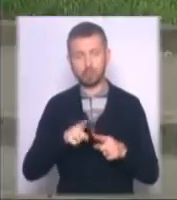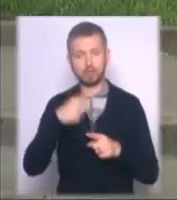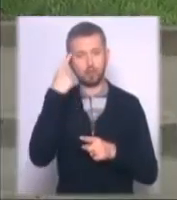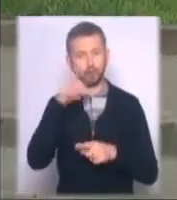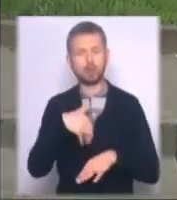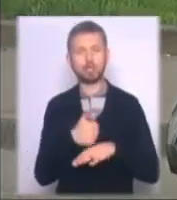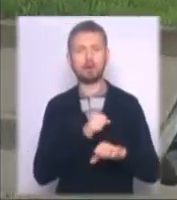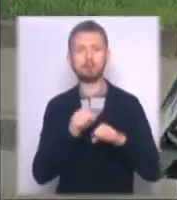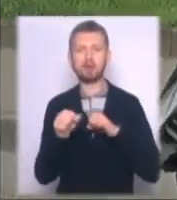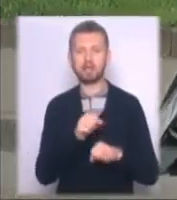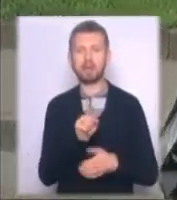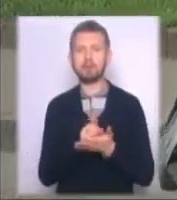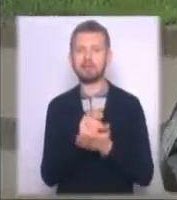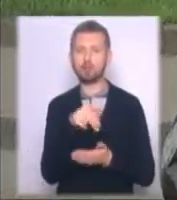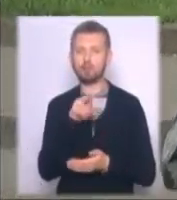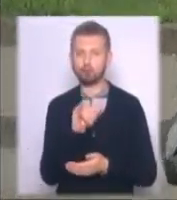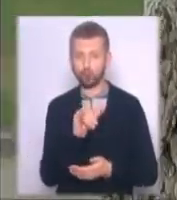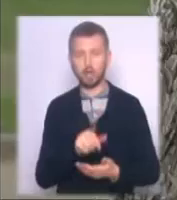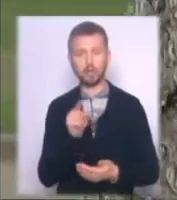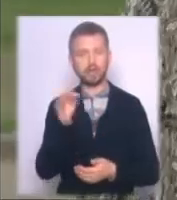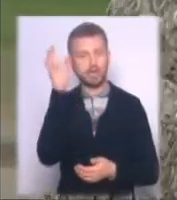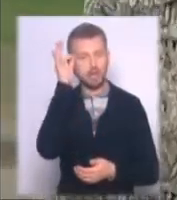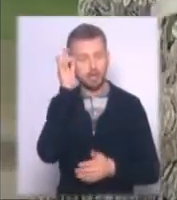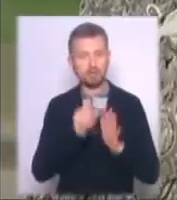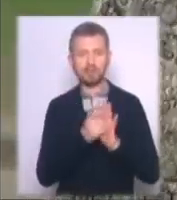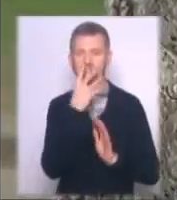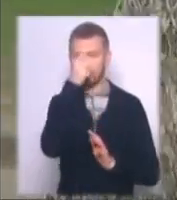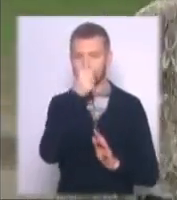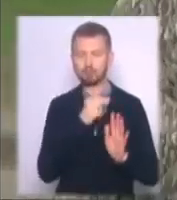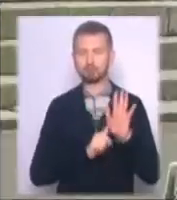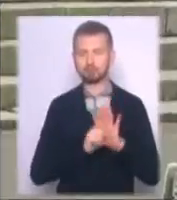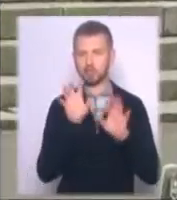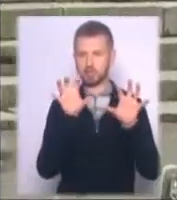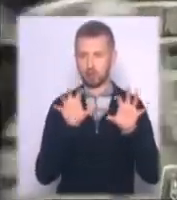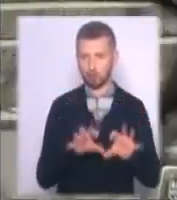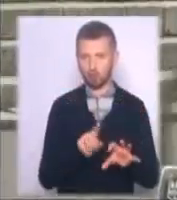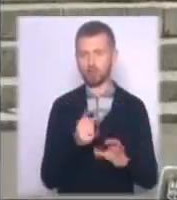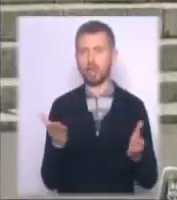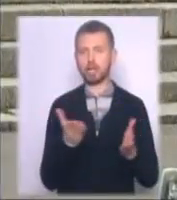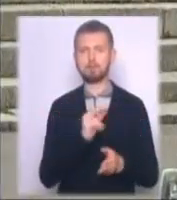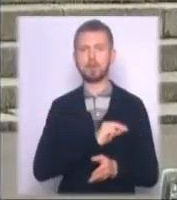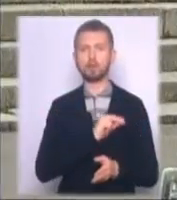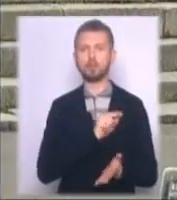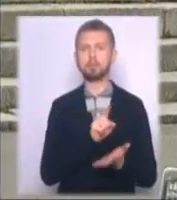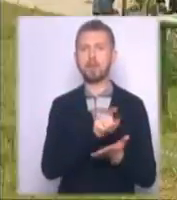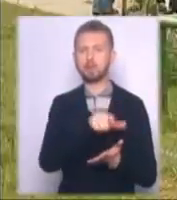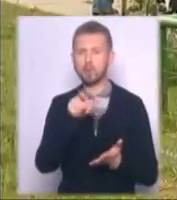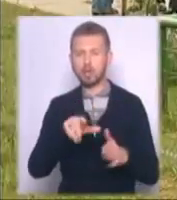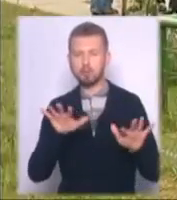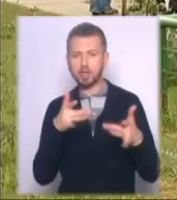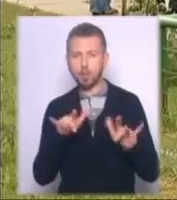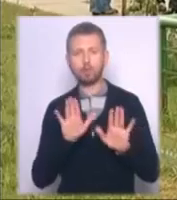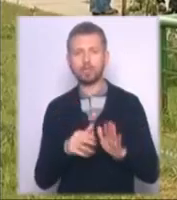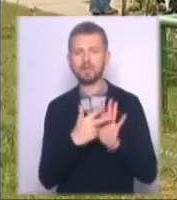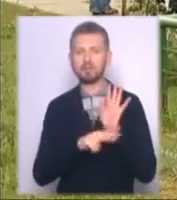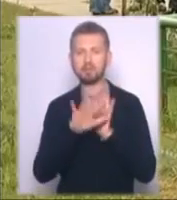пенсійного фонду Олексій Зарудний. Він нагадав, що з квітня набрав чинності закон, за яким працюючим пенсіонерам нараховують лише